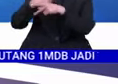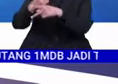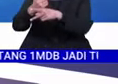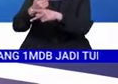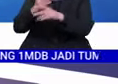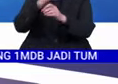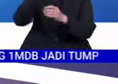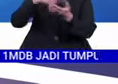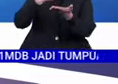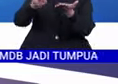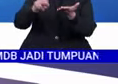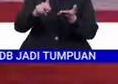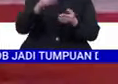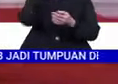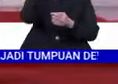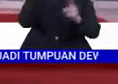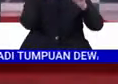untuk beliau percaya